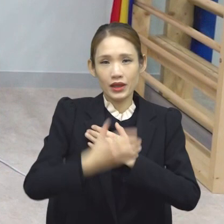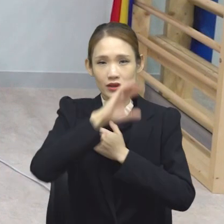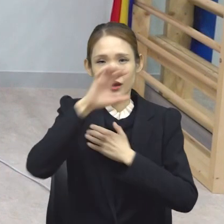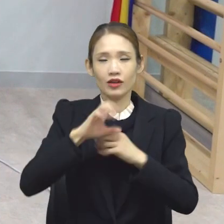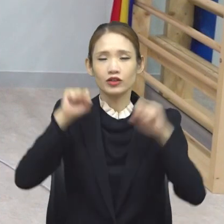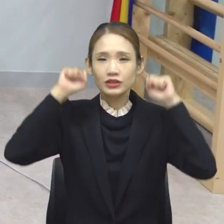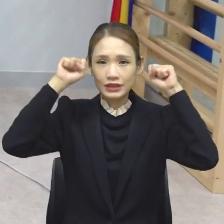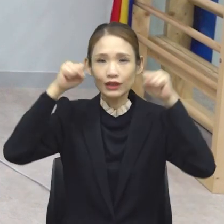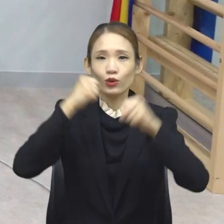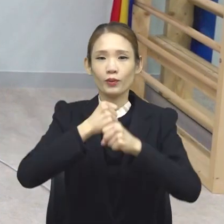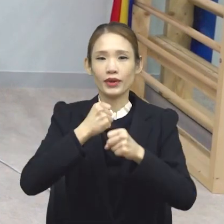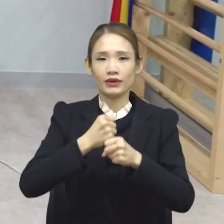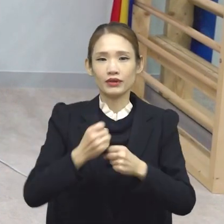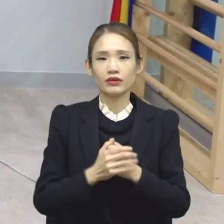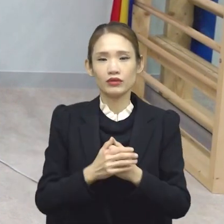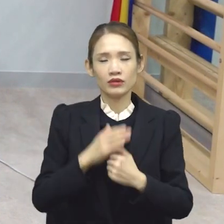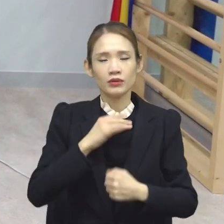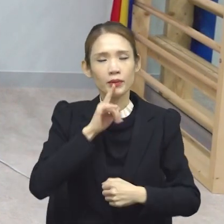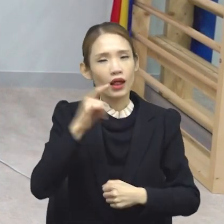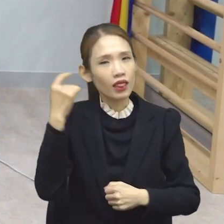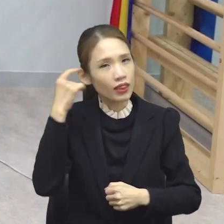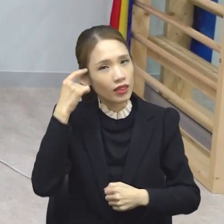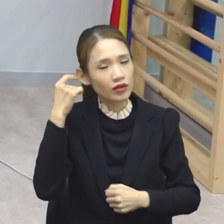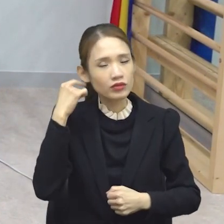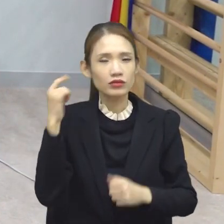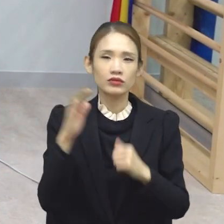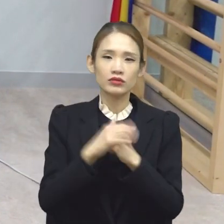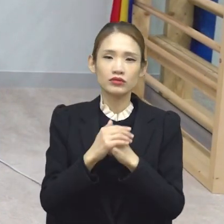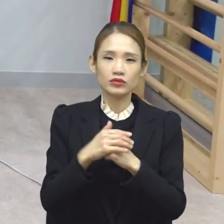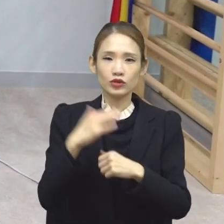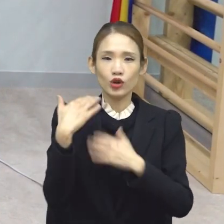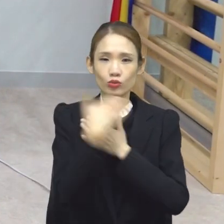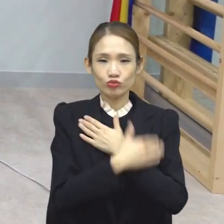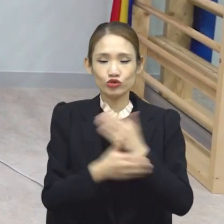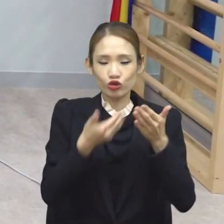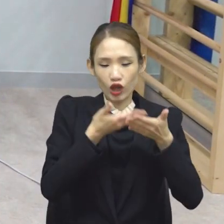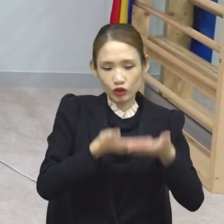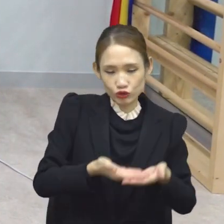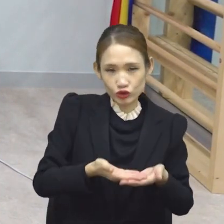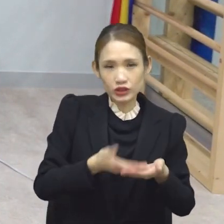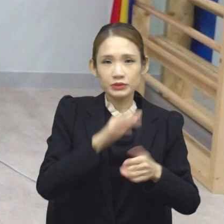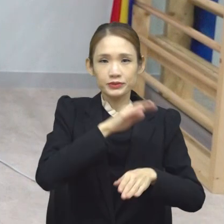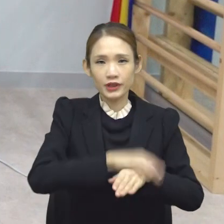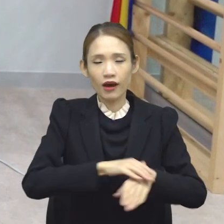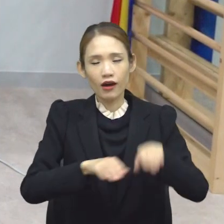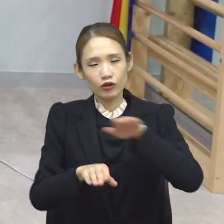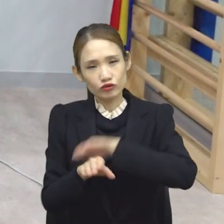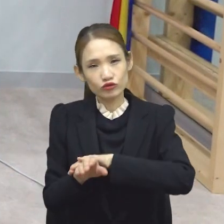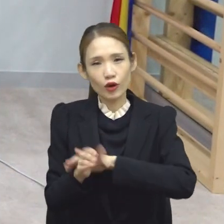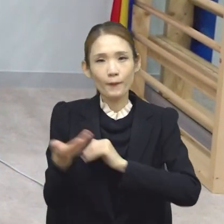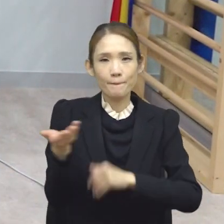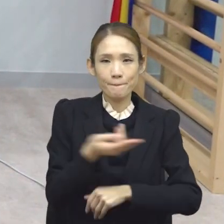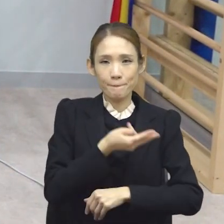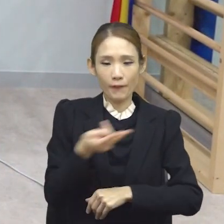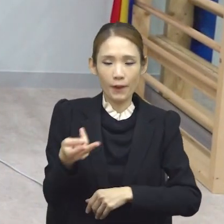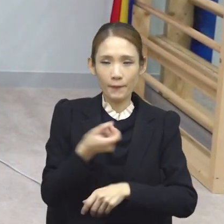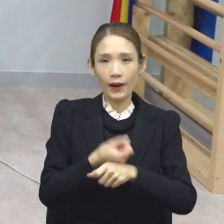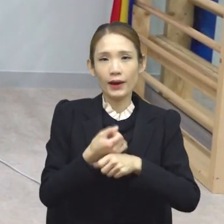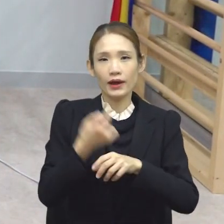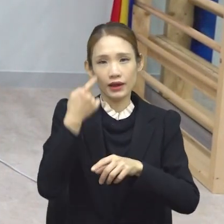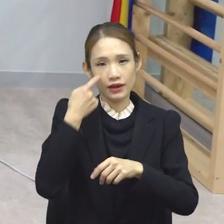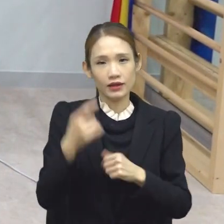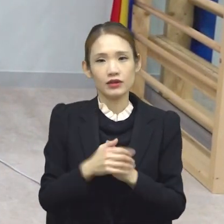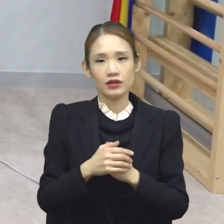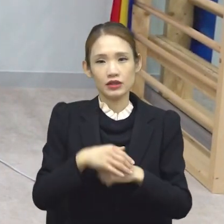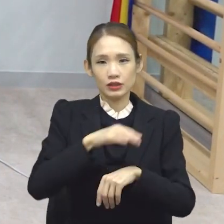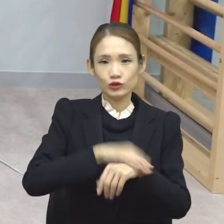일단 제가 말씀만 듣고 생각하기에는 약간 무게중심을 우로 좌우로 하고 이제 네. 올 건데, 뭐 이런 지금도 느낌? 보면은